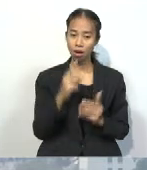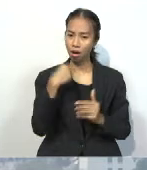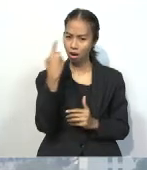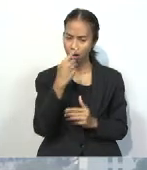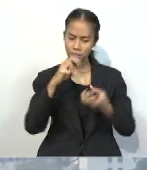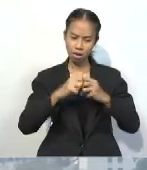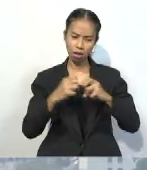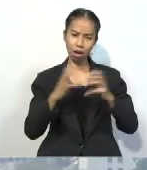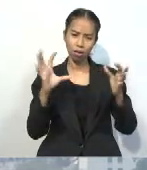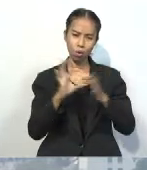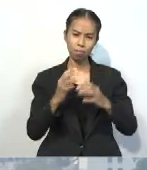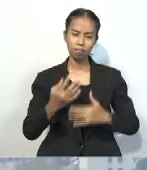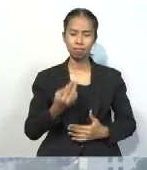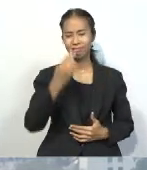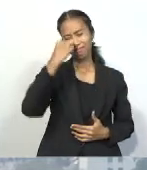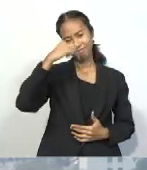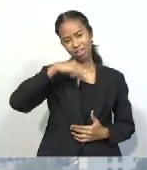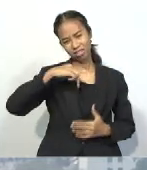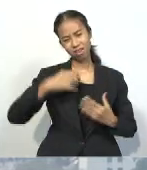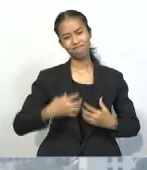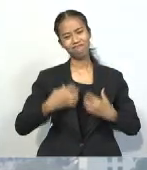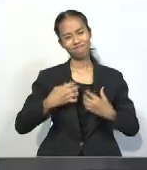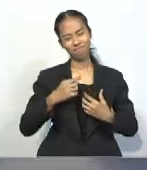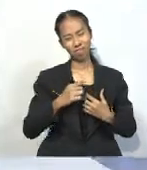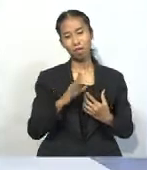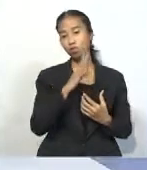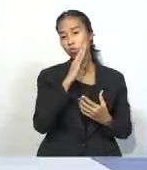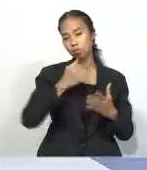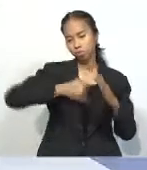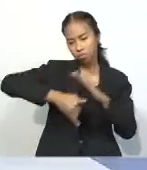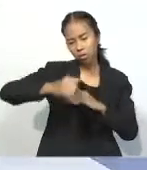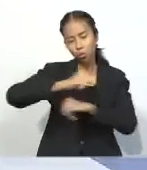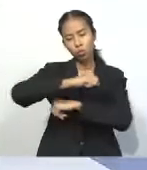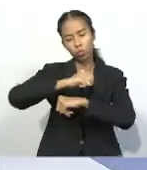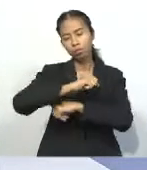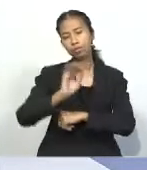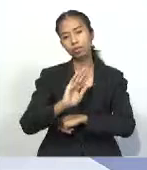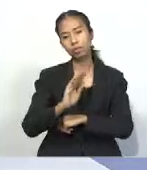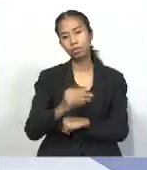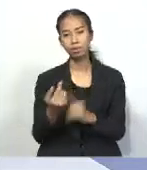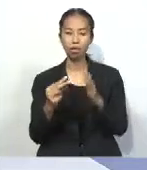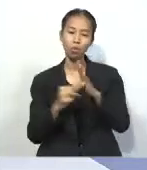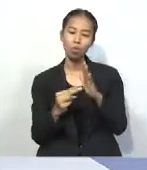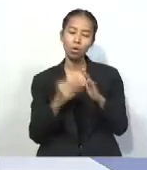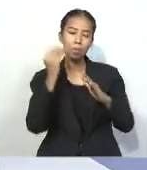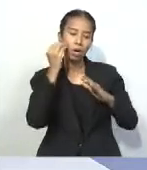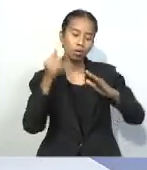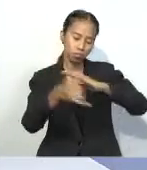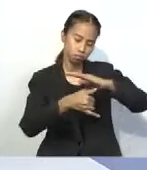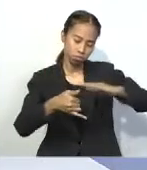าเรื่องของระบบทางเดินหายใจอยู่ก็หลีกเลี่ยงการไปออกกำลังกายกลางแจ้งก่อนในช่วงนี้นะวิ่งอยู่ในยิมวิ่งอ